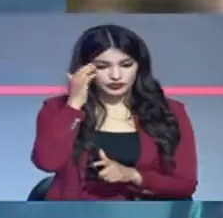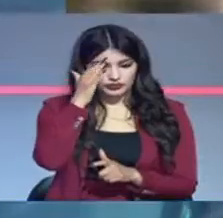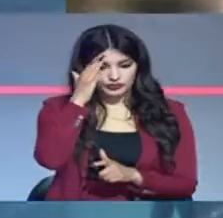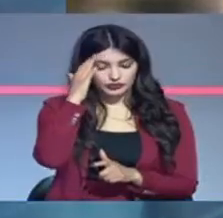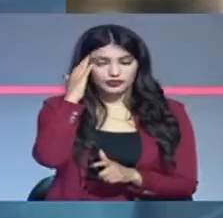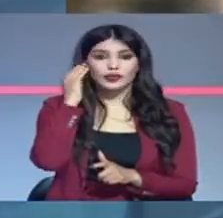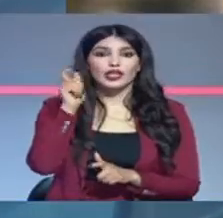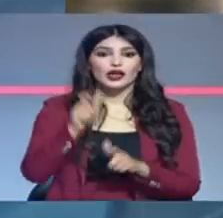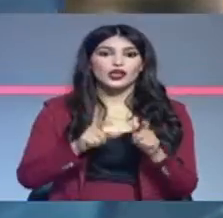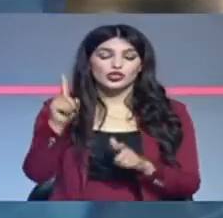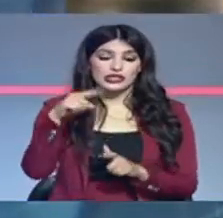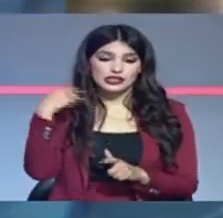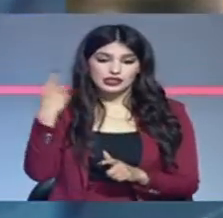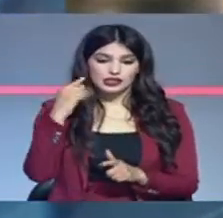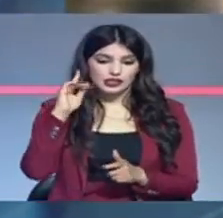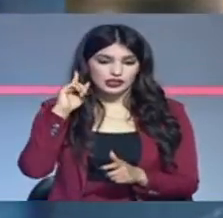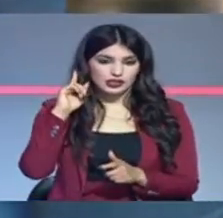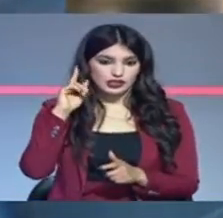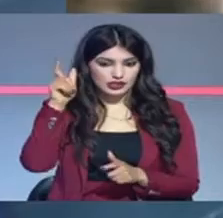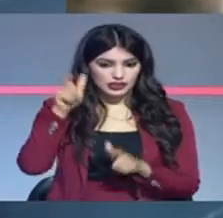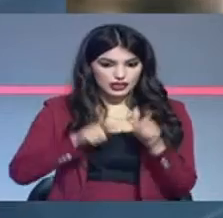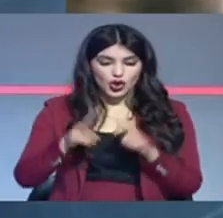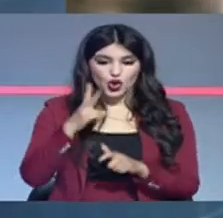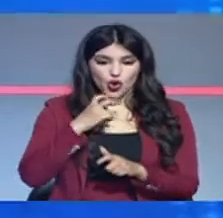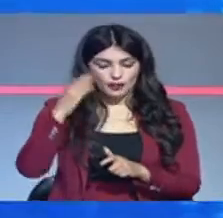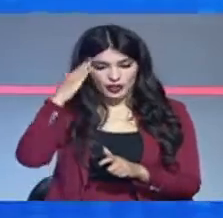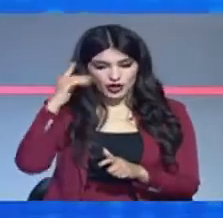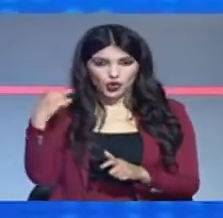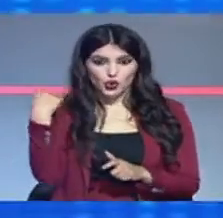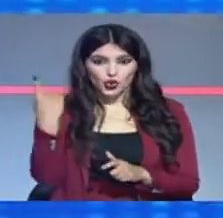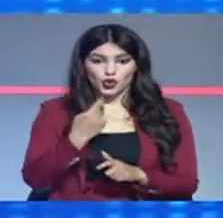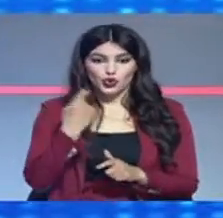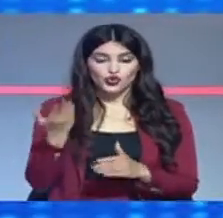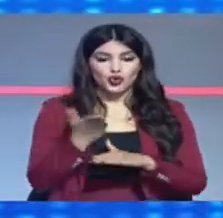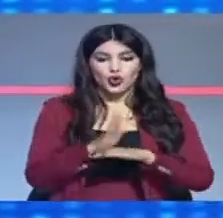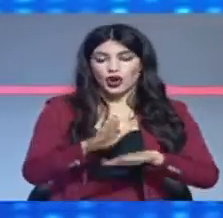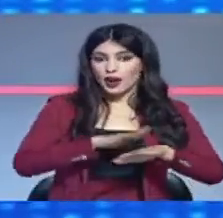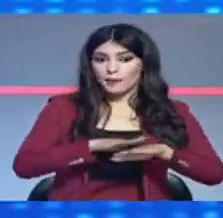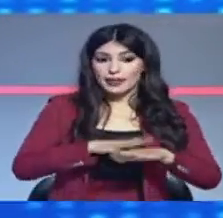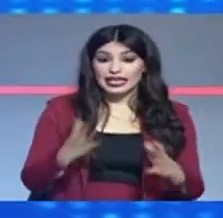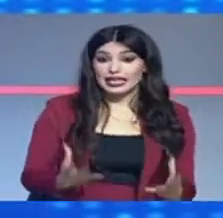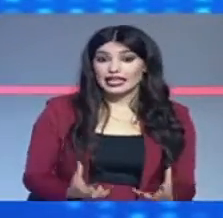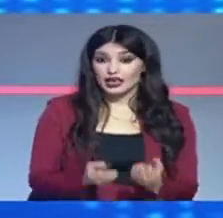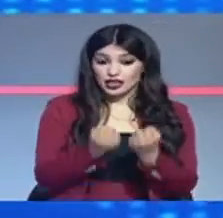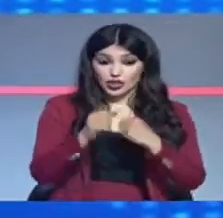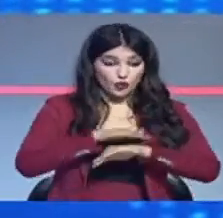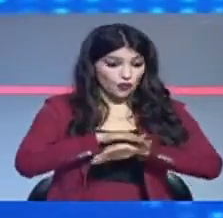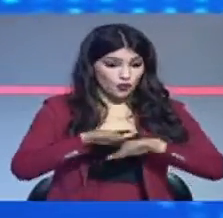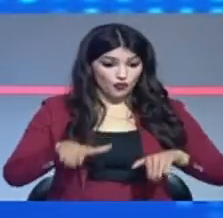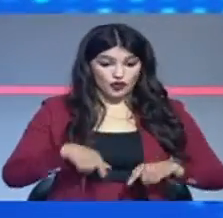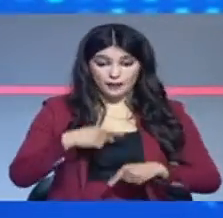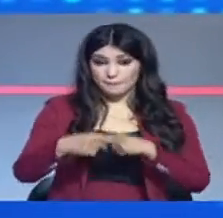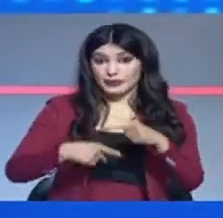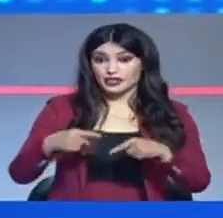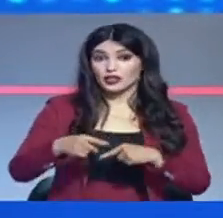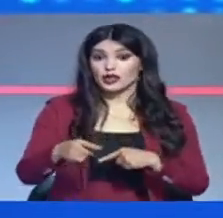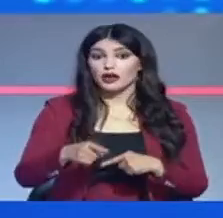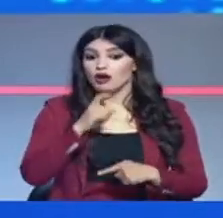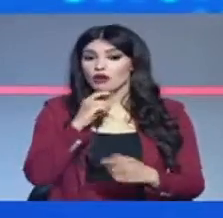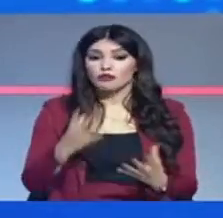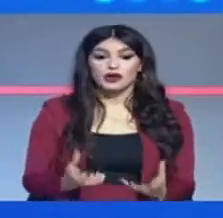متابعي القناه الوطنيه اهلا وسهلا بكم جديده عمليات الانقاذ بدايه هل انتهت ام مازالت متواصله حتى